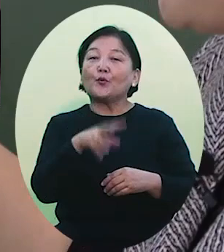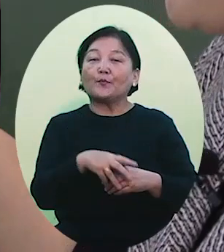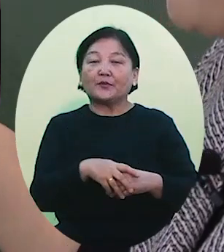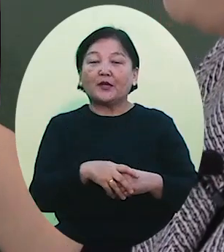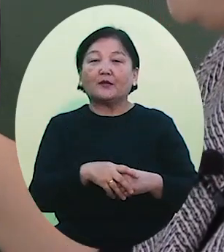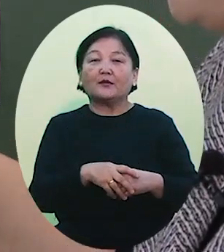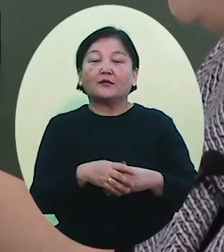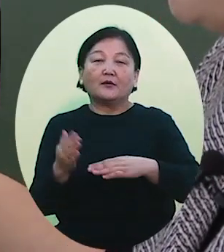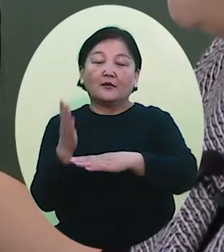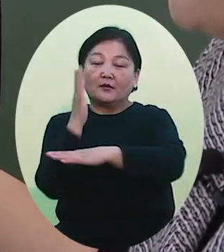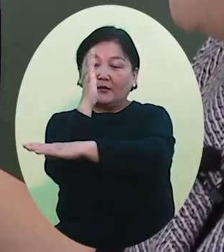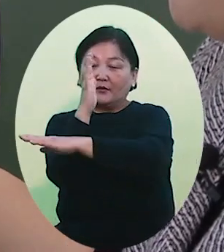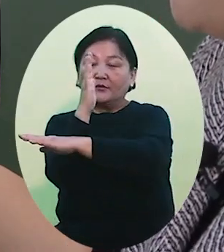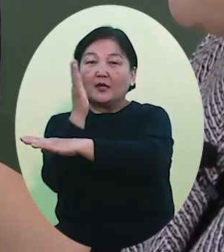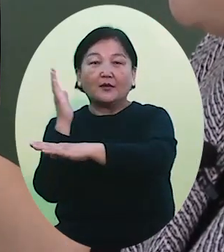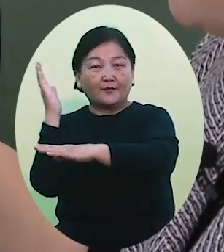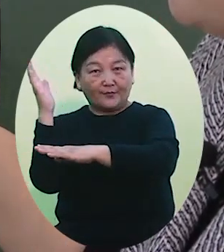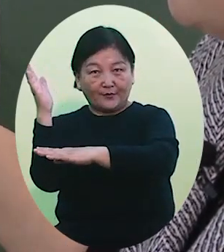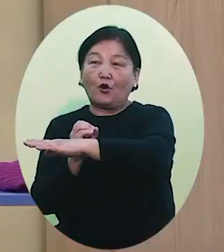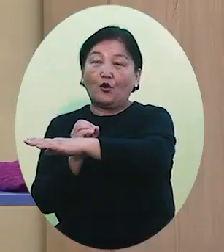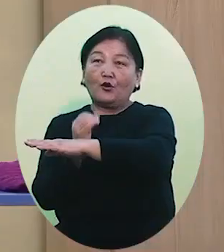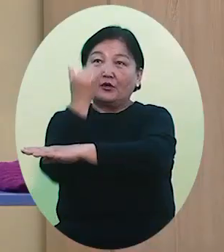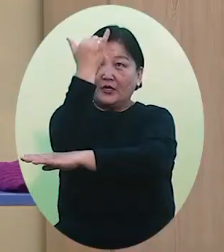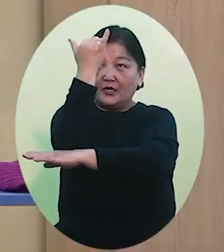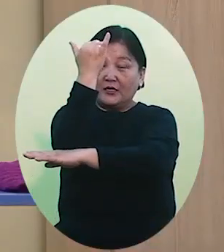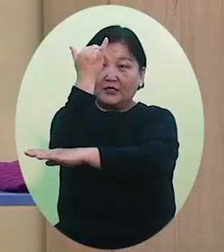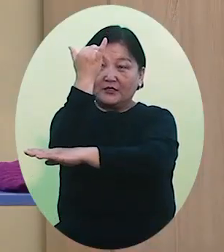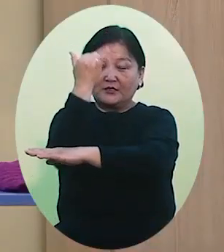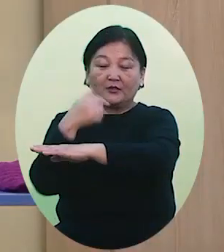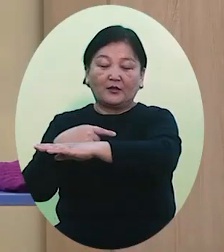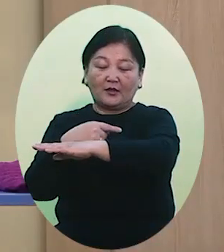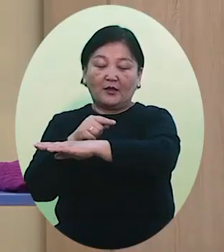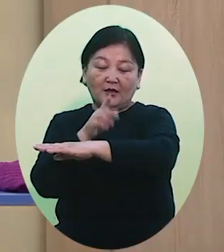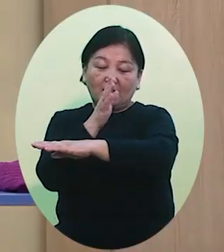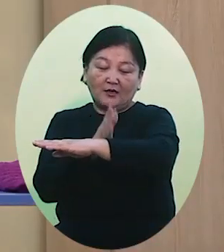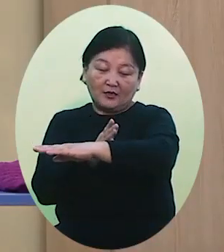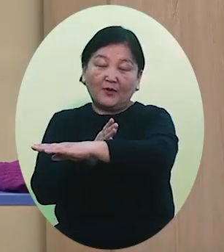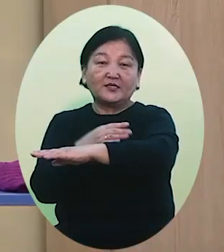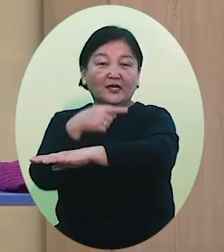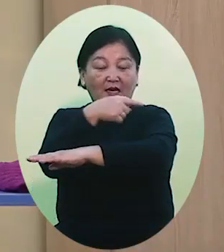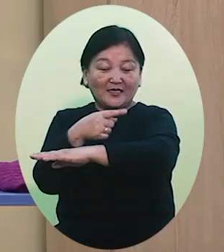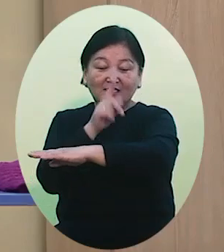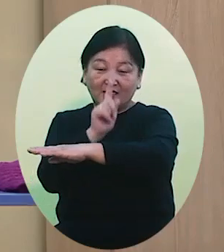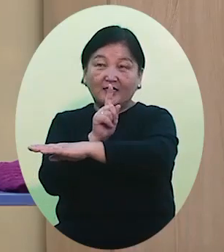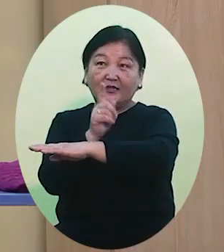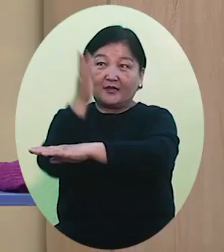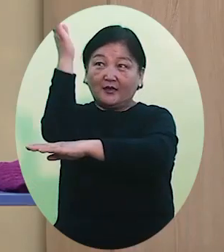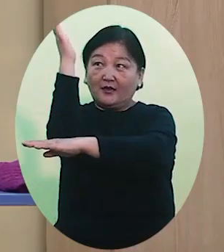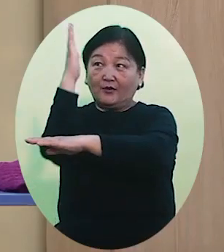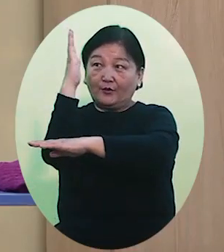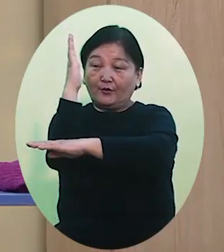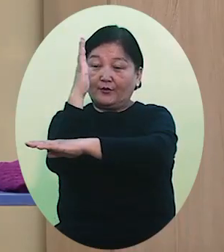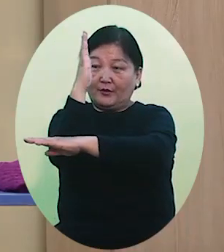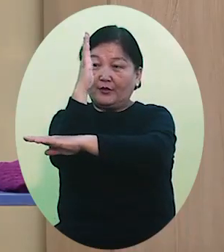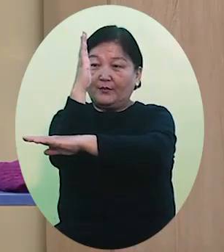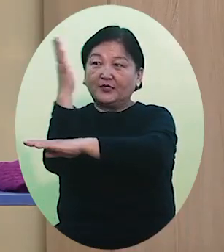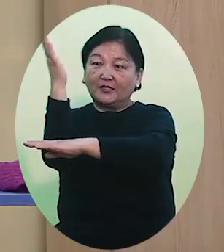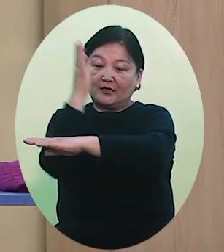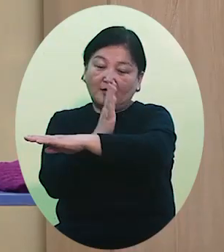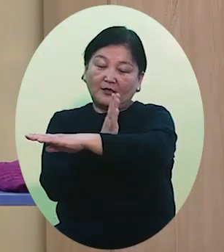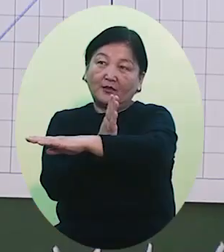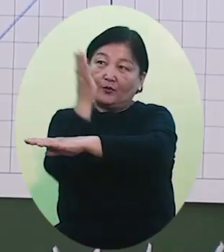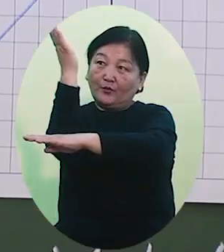функцийн графикийн OY тэнхлэгийн хасах 1 гэсэн цэгийг дайрсан ийм графикт шилжиж байгуулагдаж